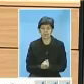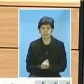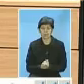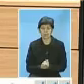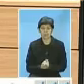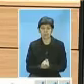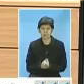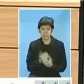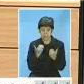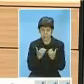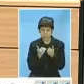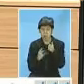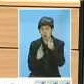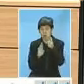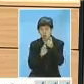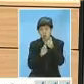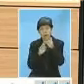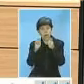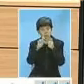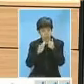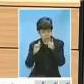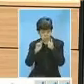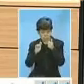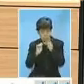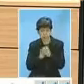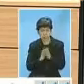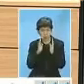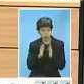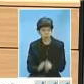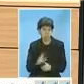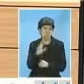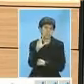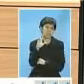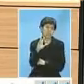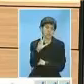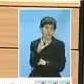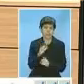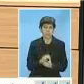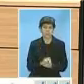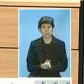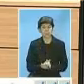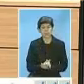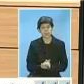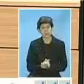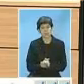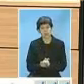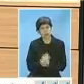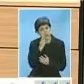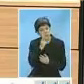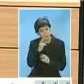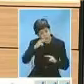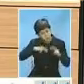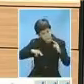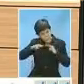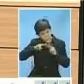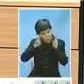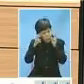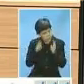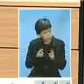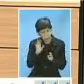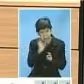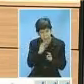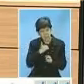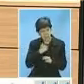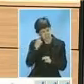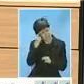การที่มีรองอธิบดี3คนเนี่ยมันไม่ใช่เรื่องพิจารณาคดีอย่างเดียวขณะนี้เราก